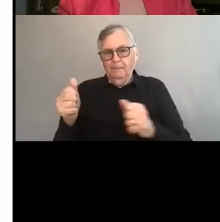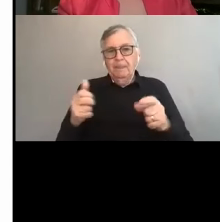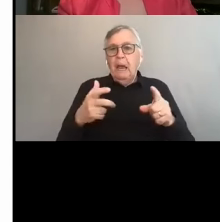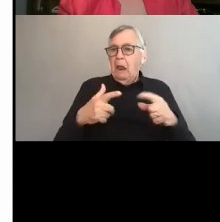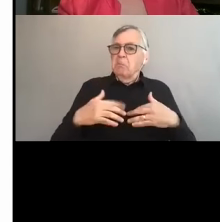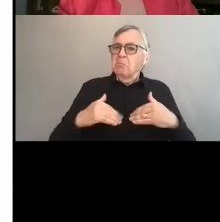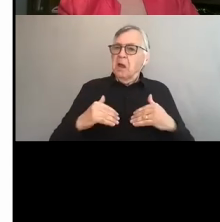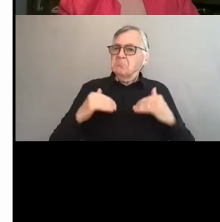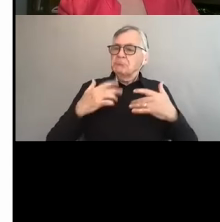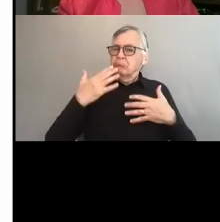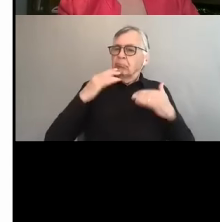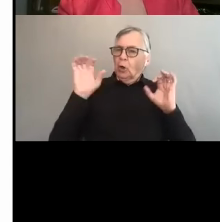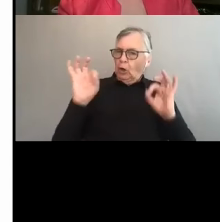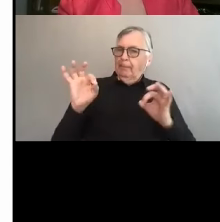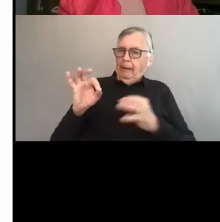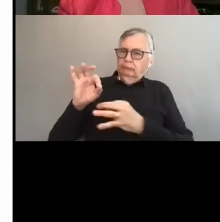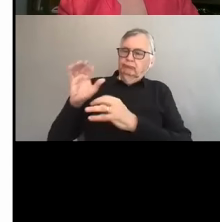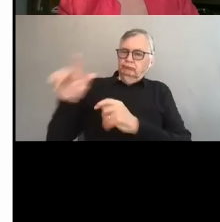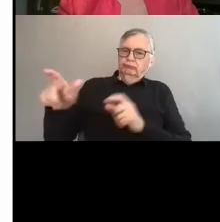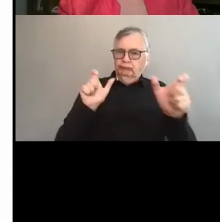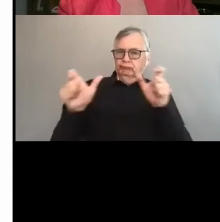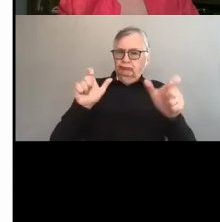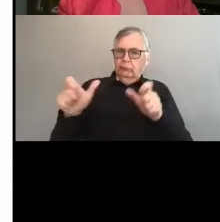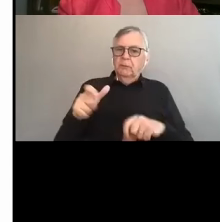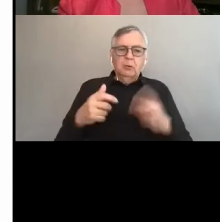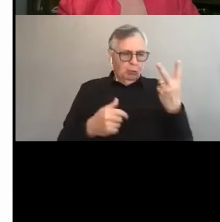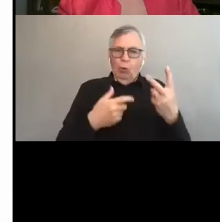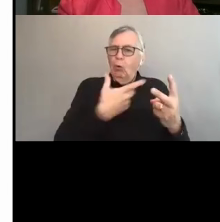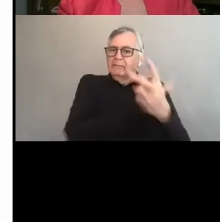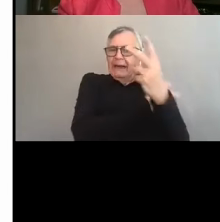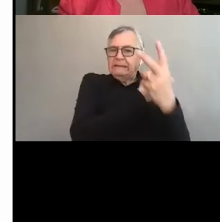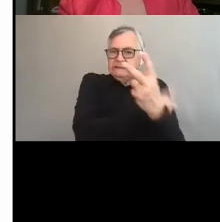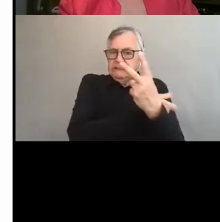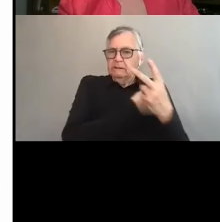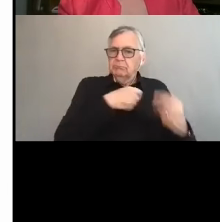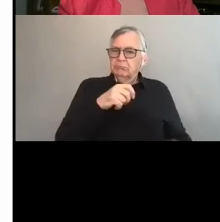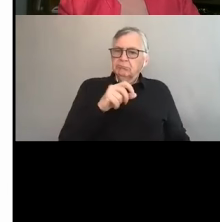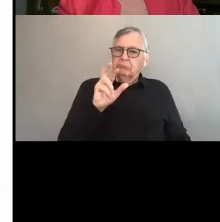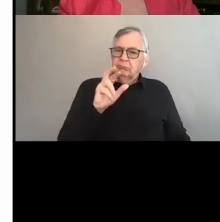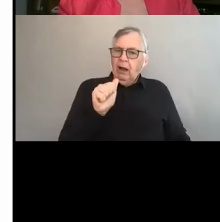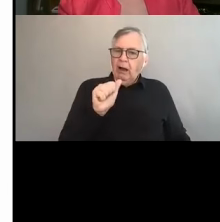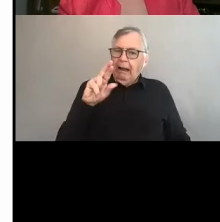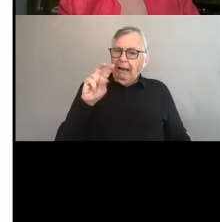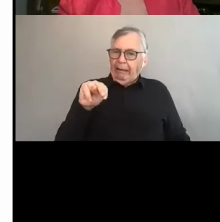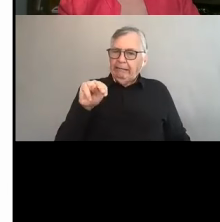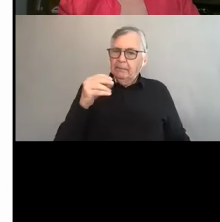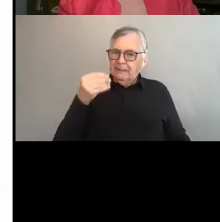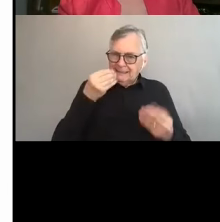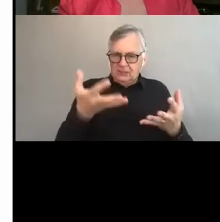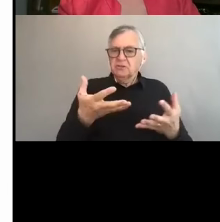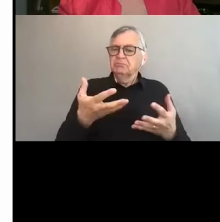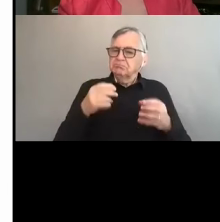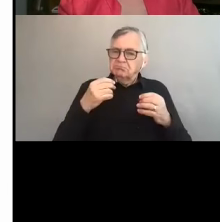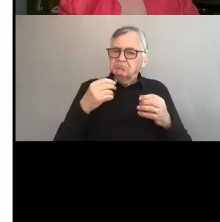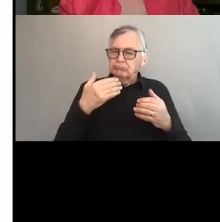pour neutraliser ce variant-là. Donc, on a confiance que les deux vaccins ici à ARN messager vont être efficaces contre le